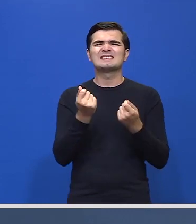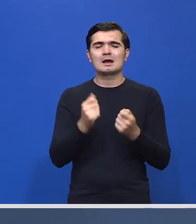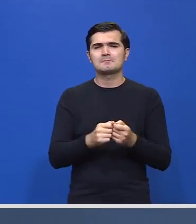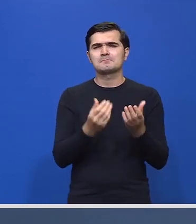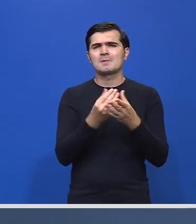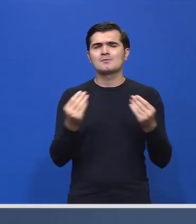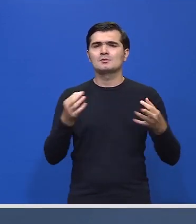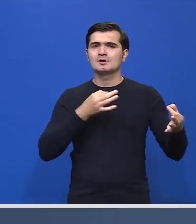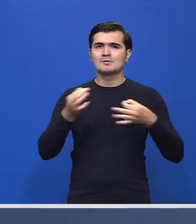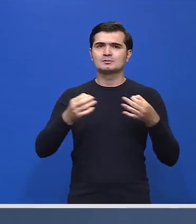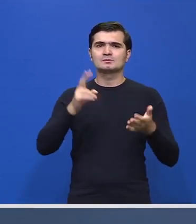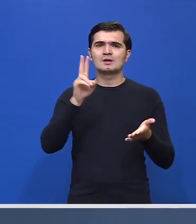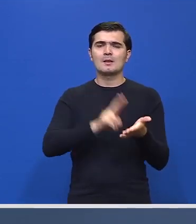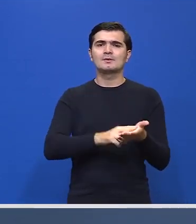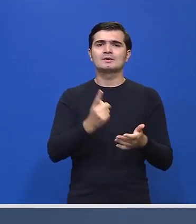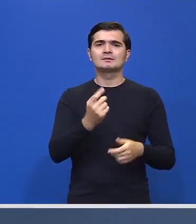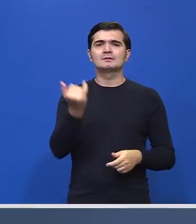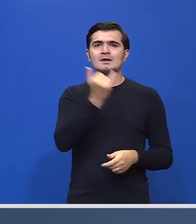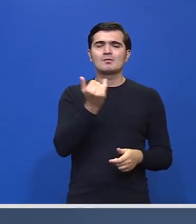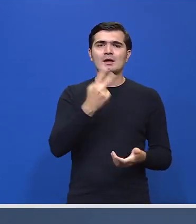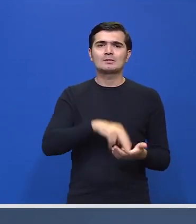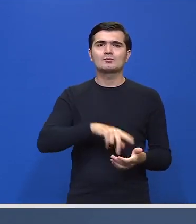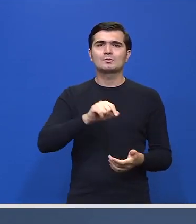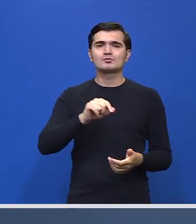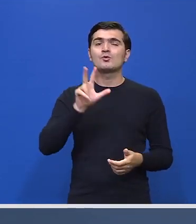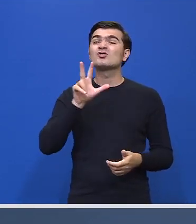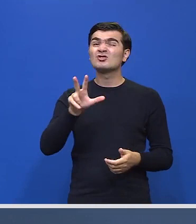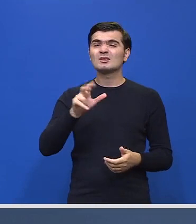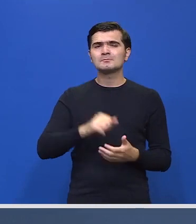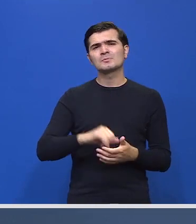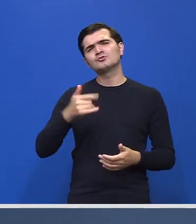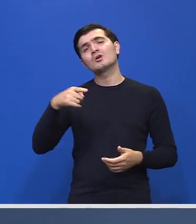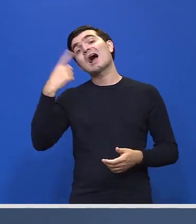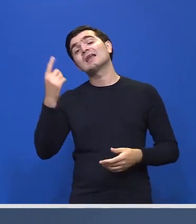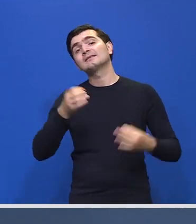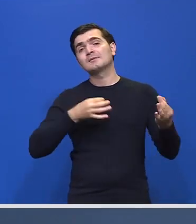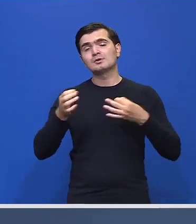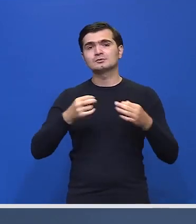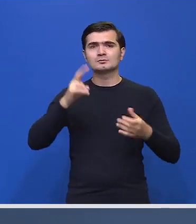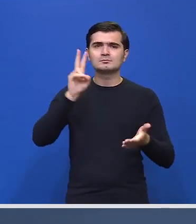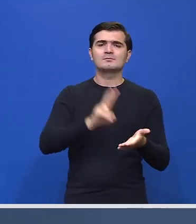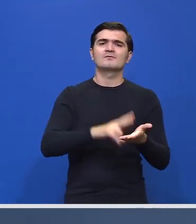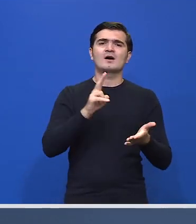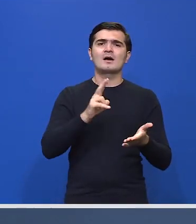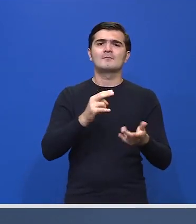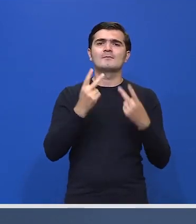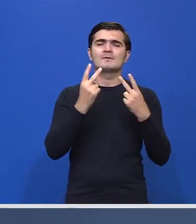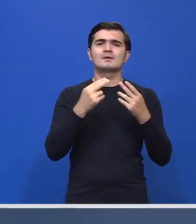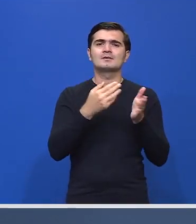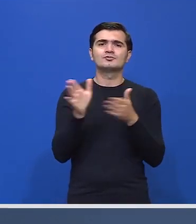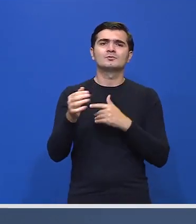care intră în vigoare de la 1 ianuarie 2023 și câteva măsuri care intră în vigoare începând cu data